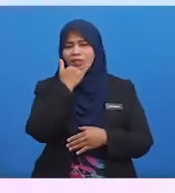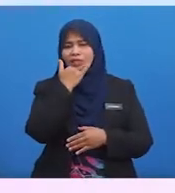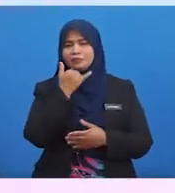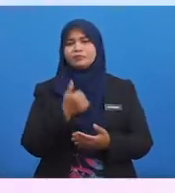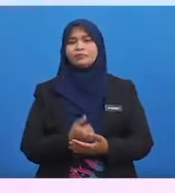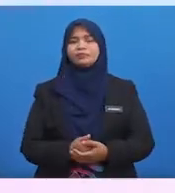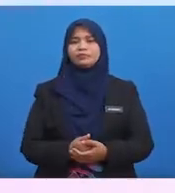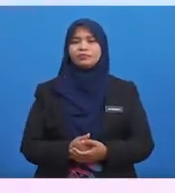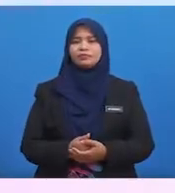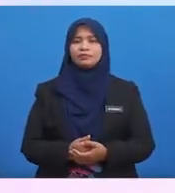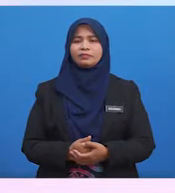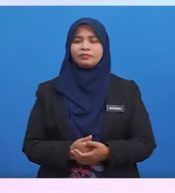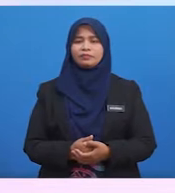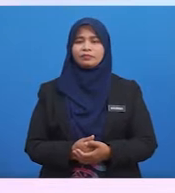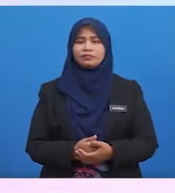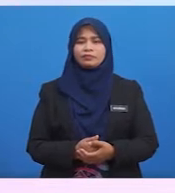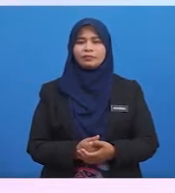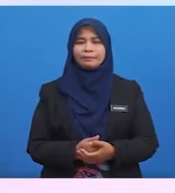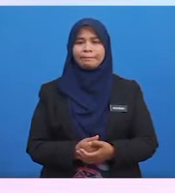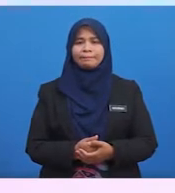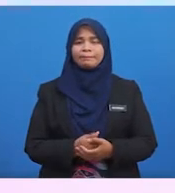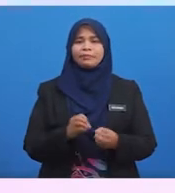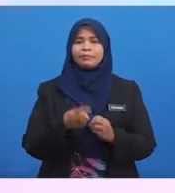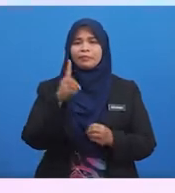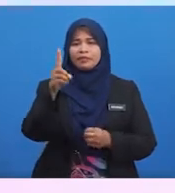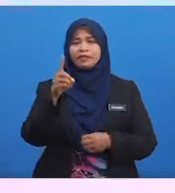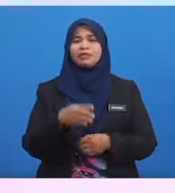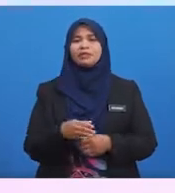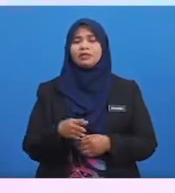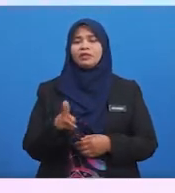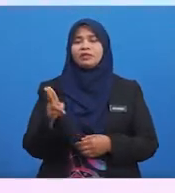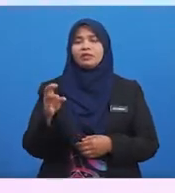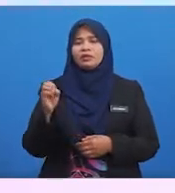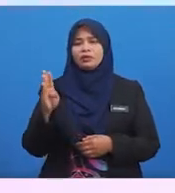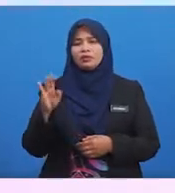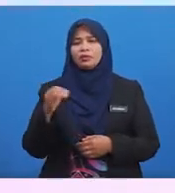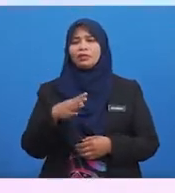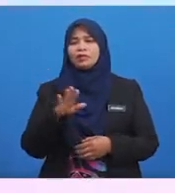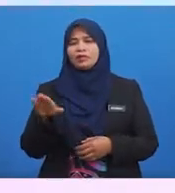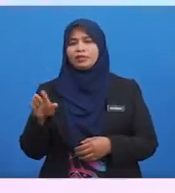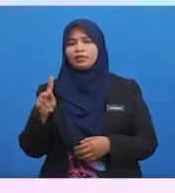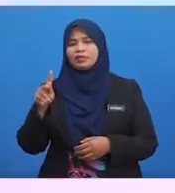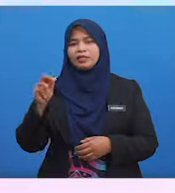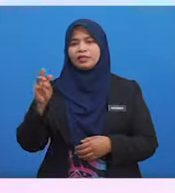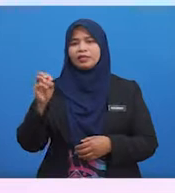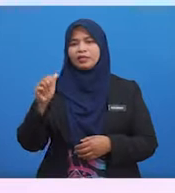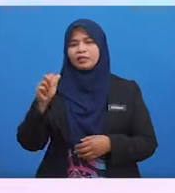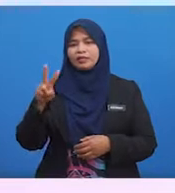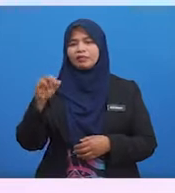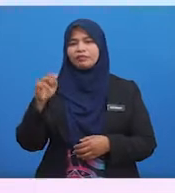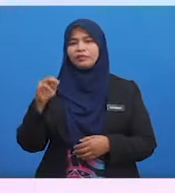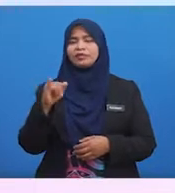diberikan situasi pertama hobi Adi kawin yelah melukis